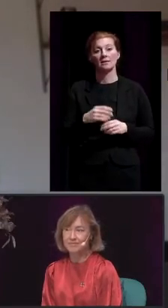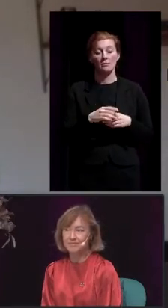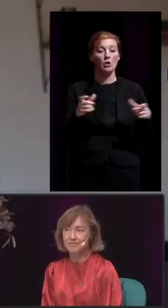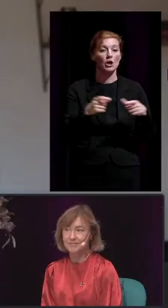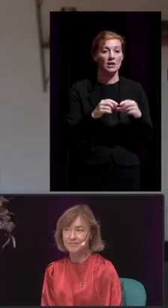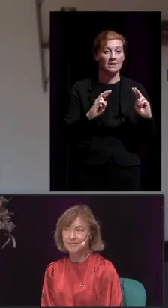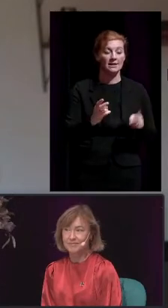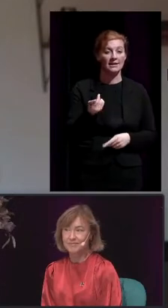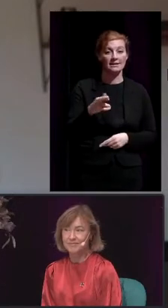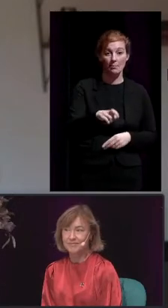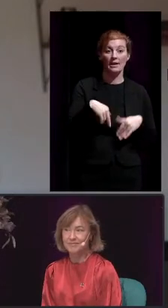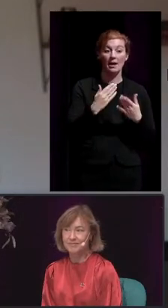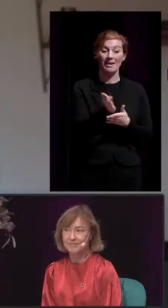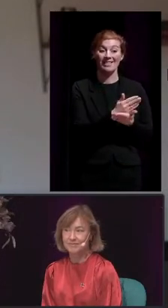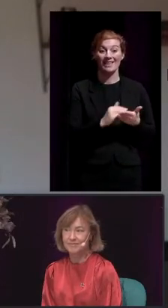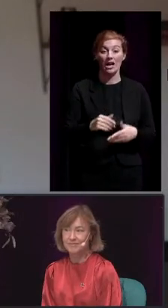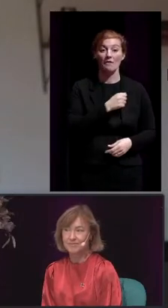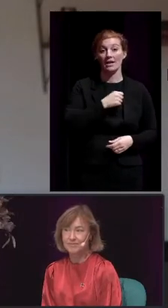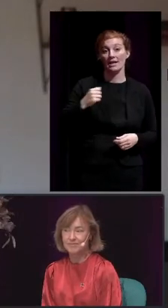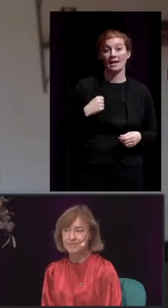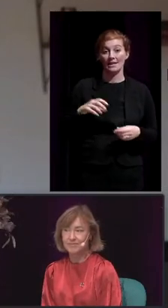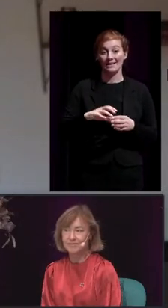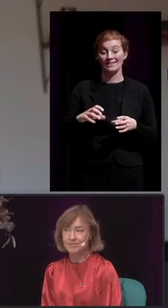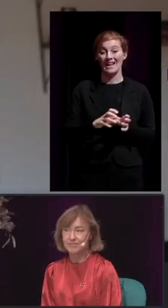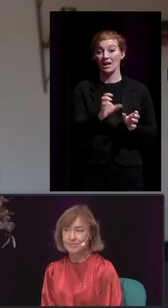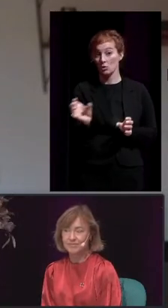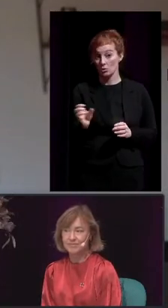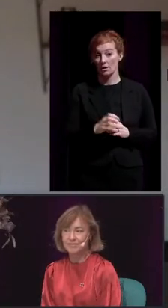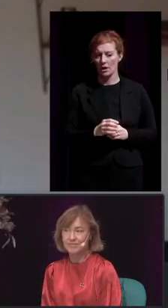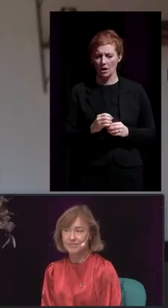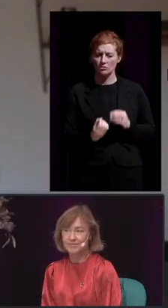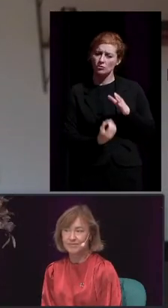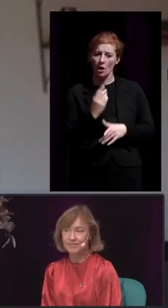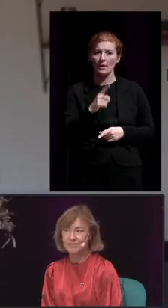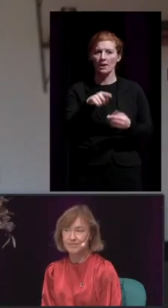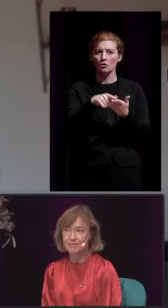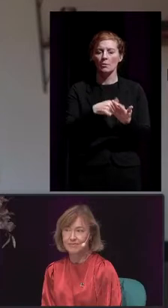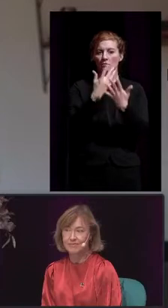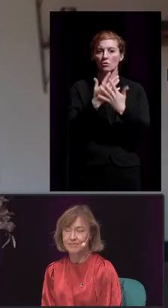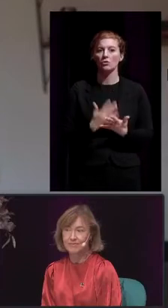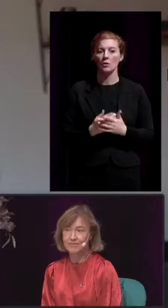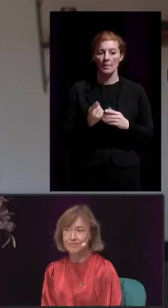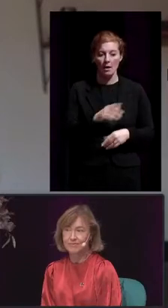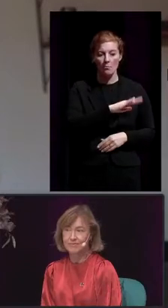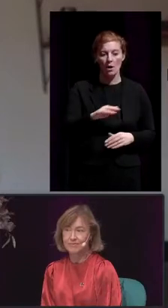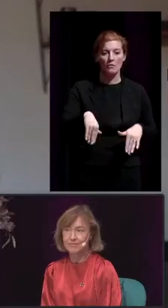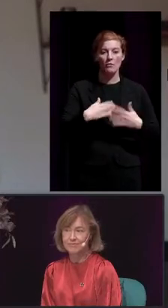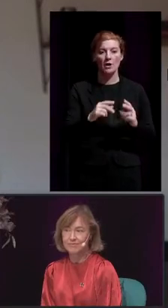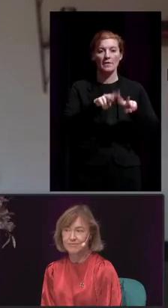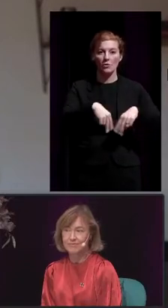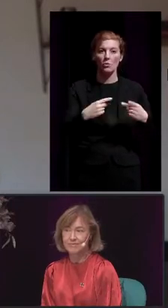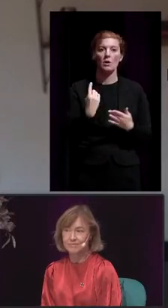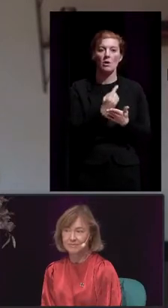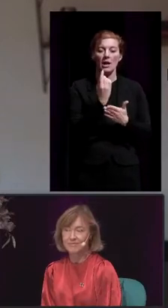jag tror att skapa den typen av strukturer där barn och unga har en naturlig del av det som sker, det tror jag är